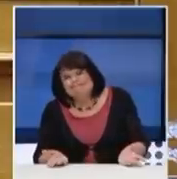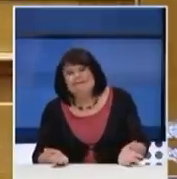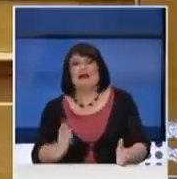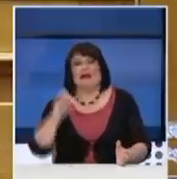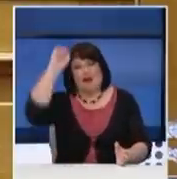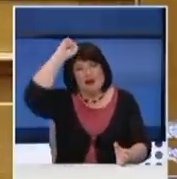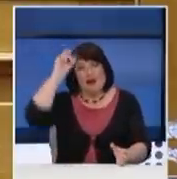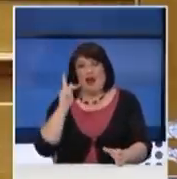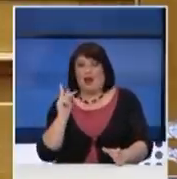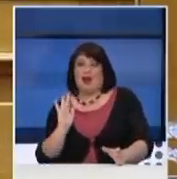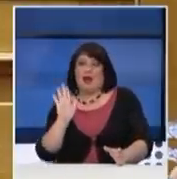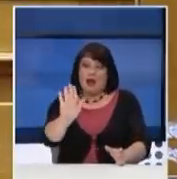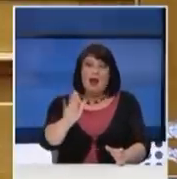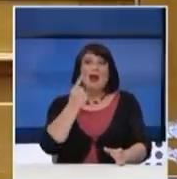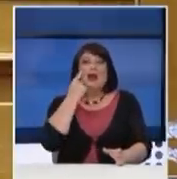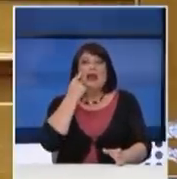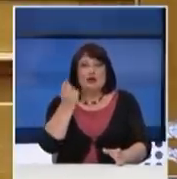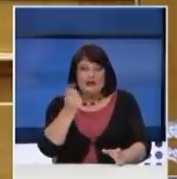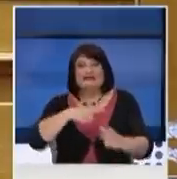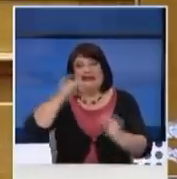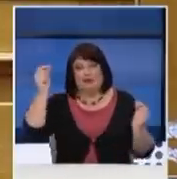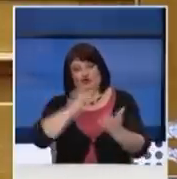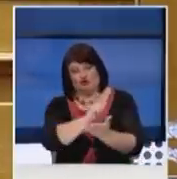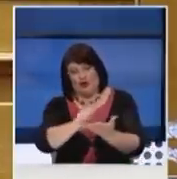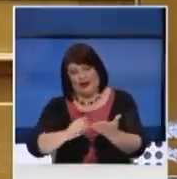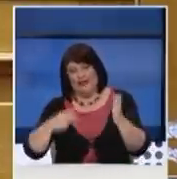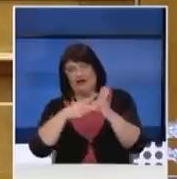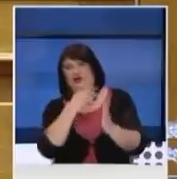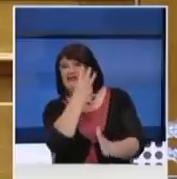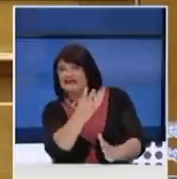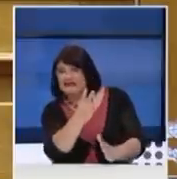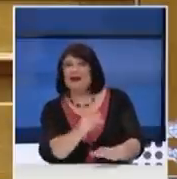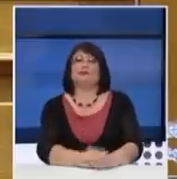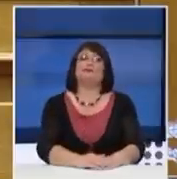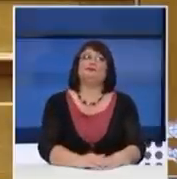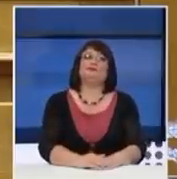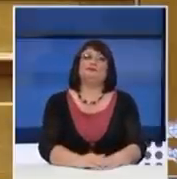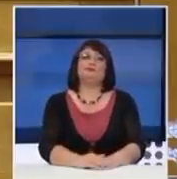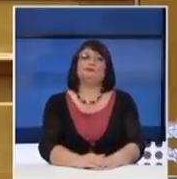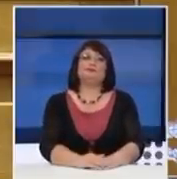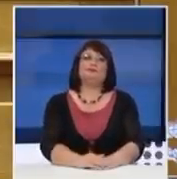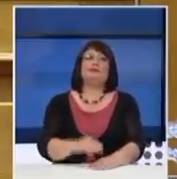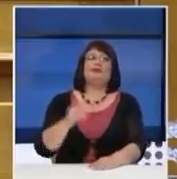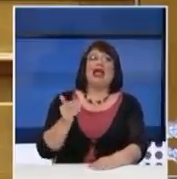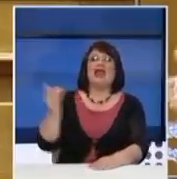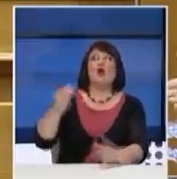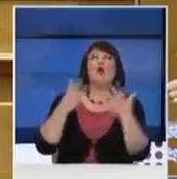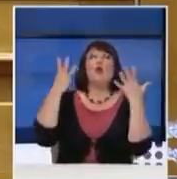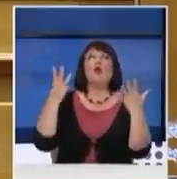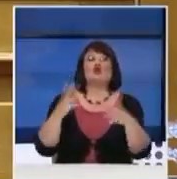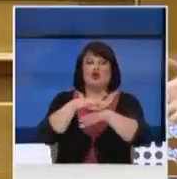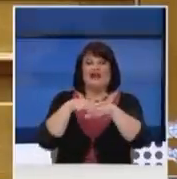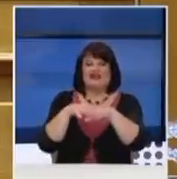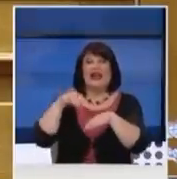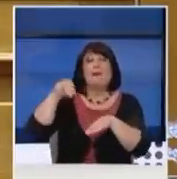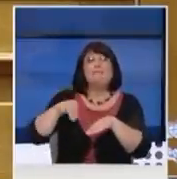συνάδελφε. Πρακτικά Κυπριακής Βουλής. Θα τα κατέσω στα πρακτικά και αυτά. 2003. Και ζήτησε να μεταφερθεί ανατολικότερα 8 ναυτικά μίλια